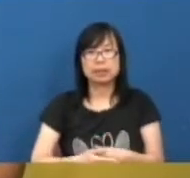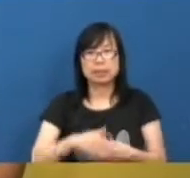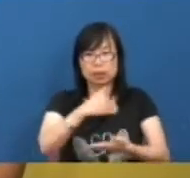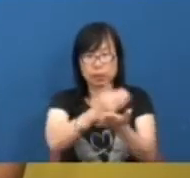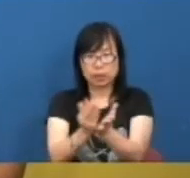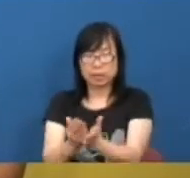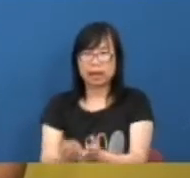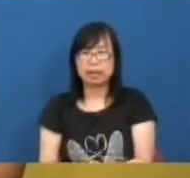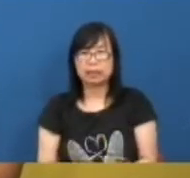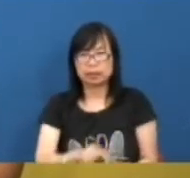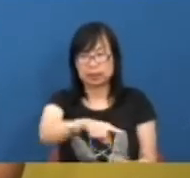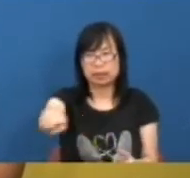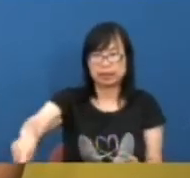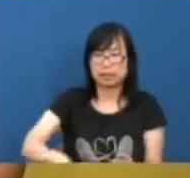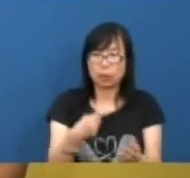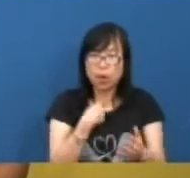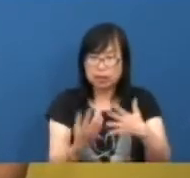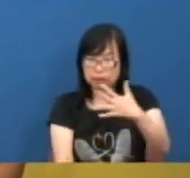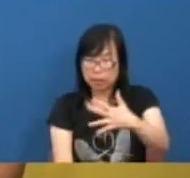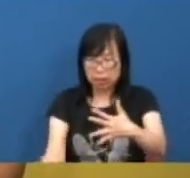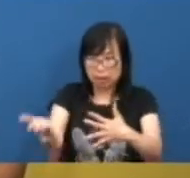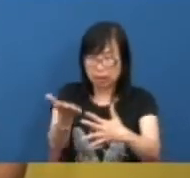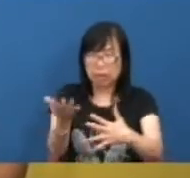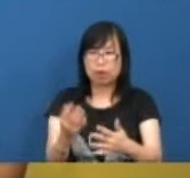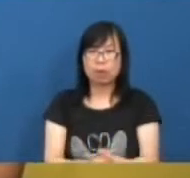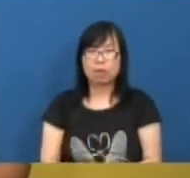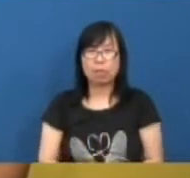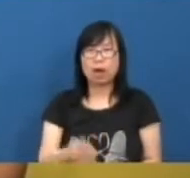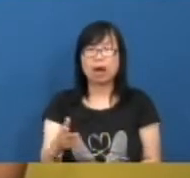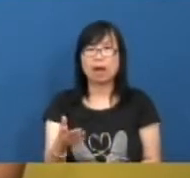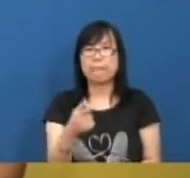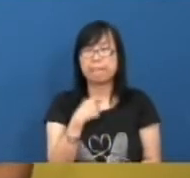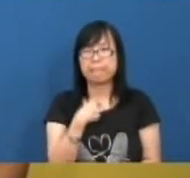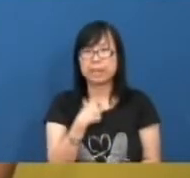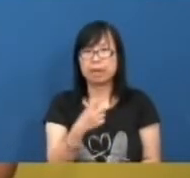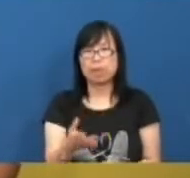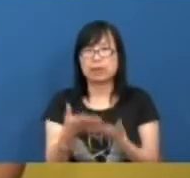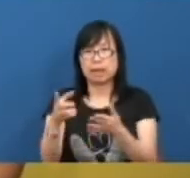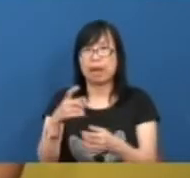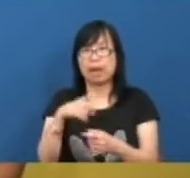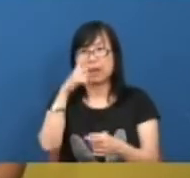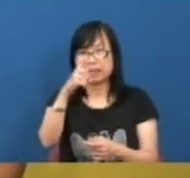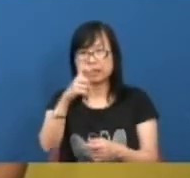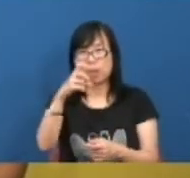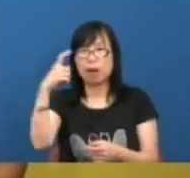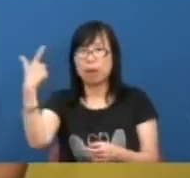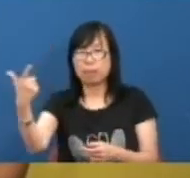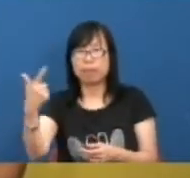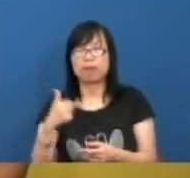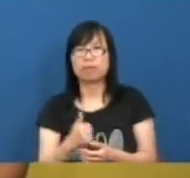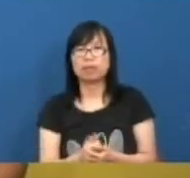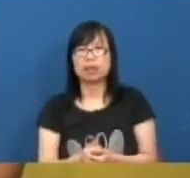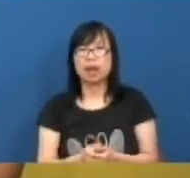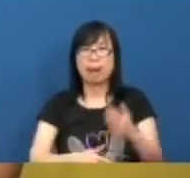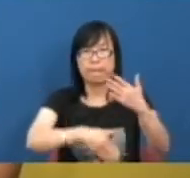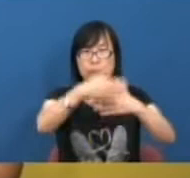那個地積比提升了，哇大件事啊，一去到地積比可能去到9、8，那你就說啊，每一棟